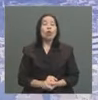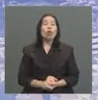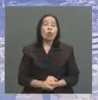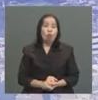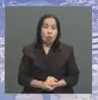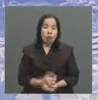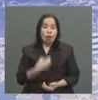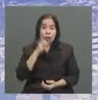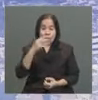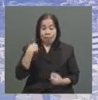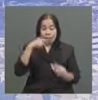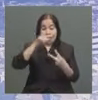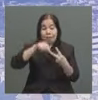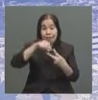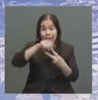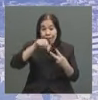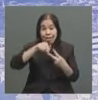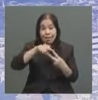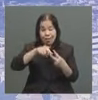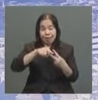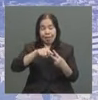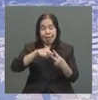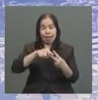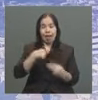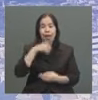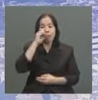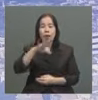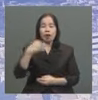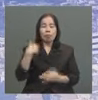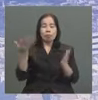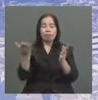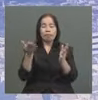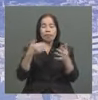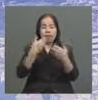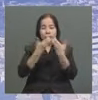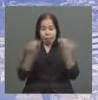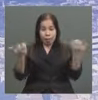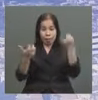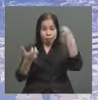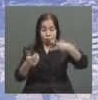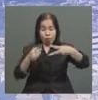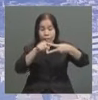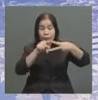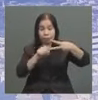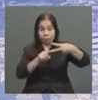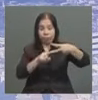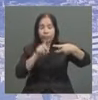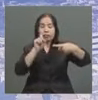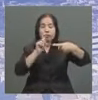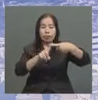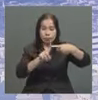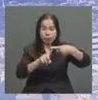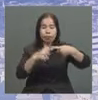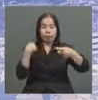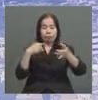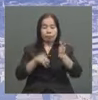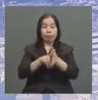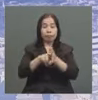นะครับถูกนำหยิบยกขึ้นมาแบ่งเป็น2ประเด็นนะครับ1ก็คือมีการติดเ